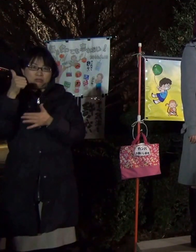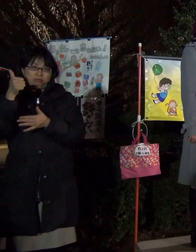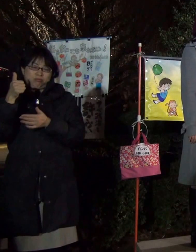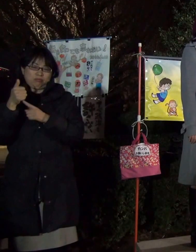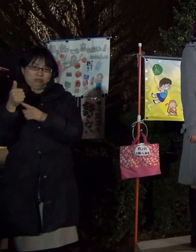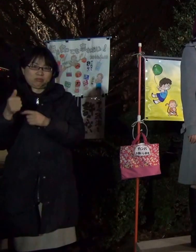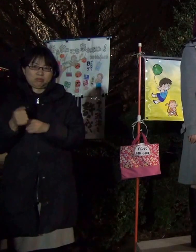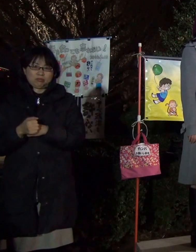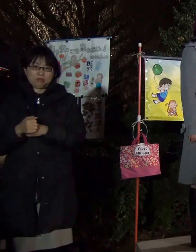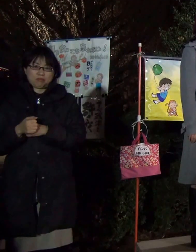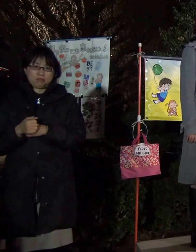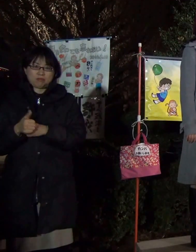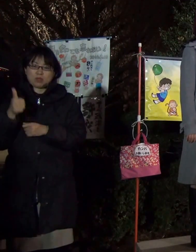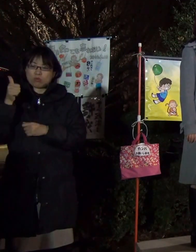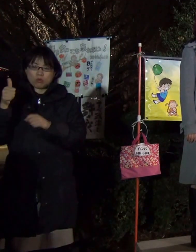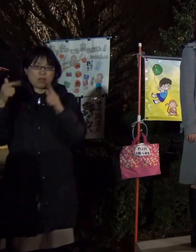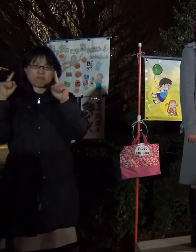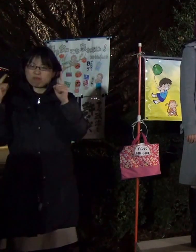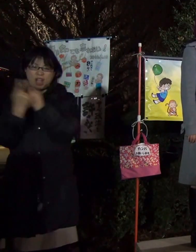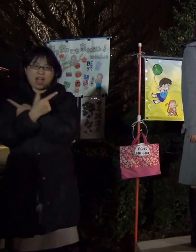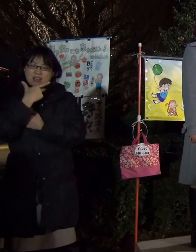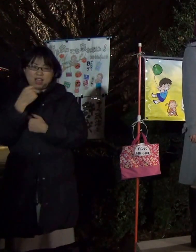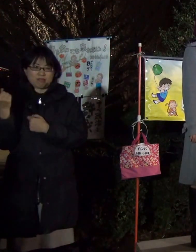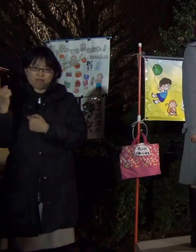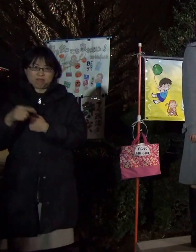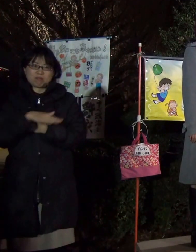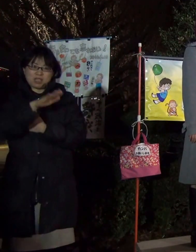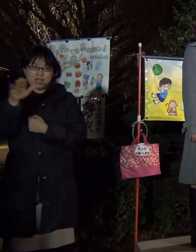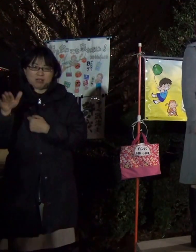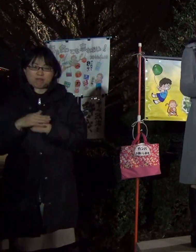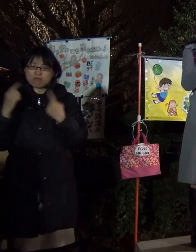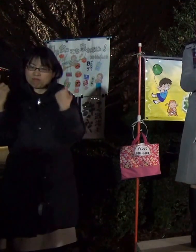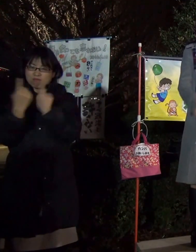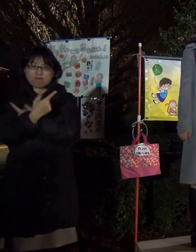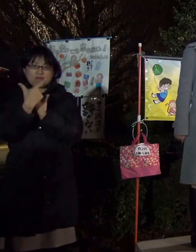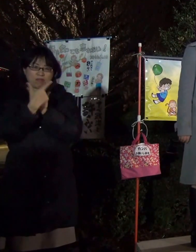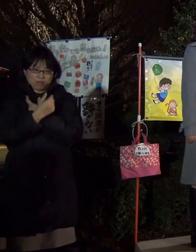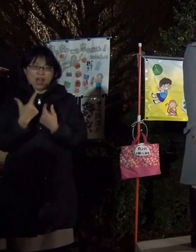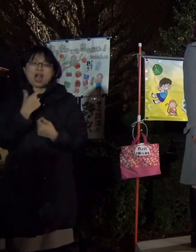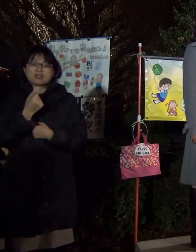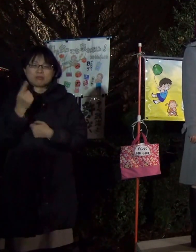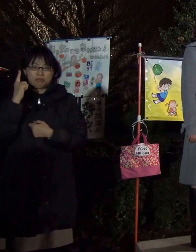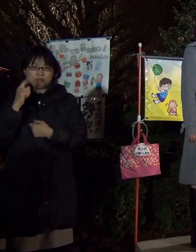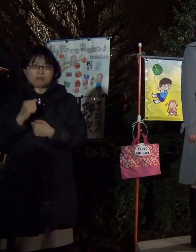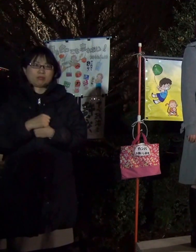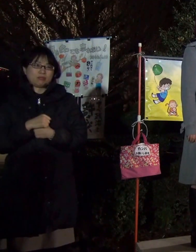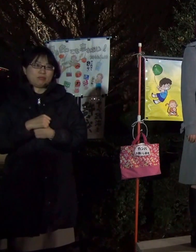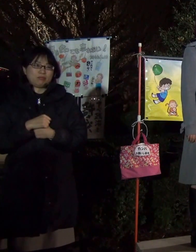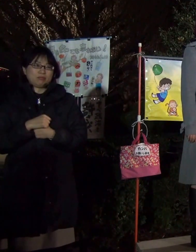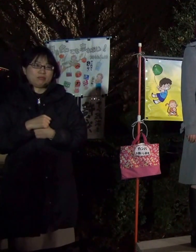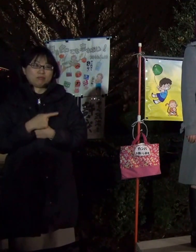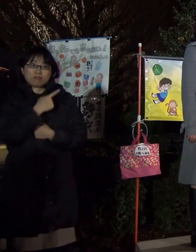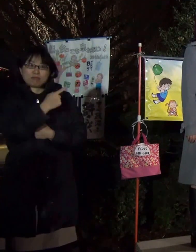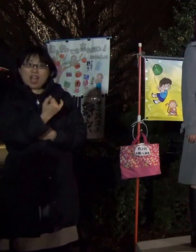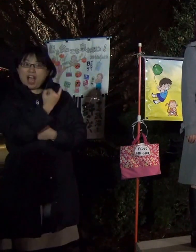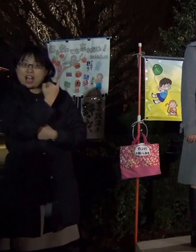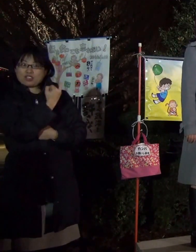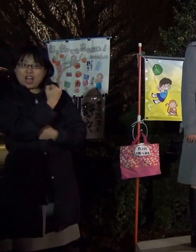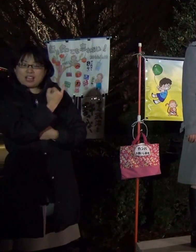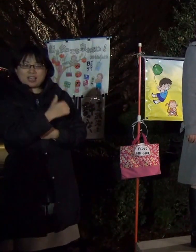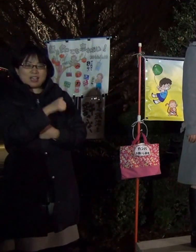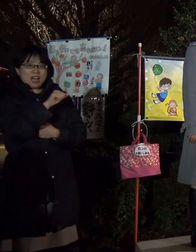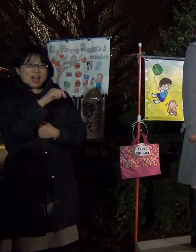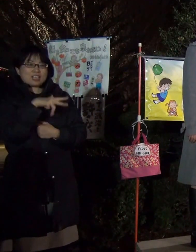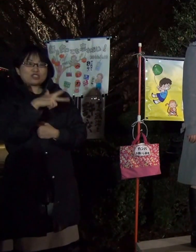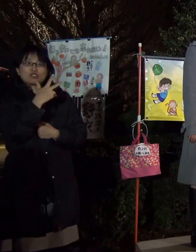はい、なんとかしようね、みんなでね、とにかくね、あの閣僚 をしますよ、するために集まって る。そう、飛鳥さんを総理にしてみんな